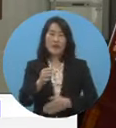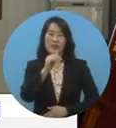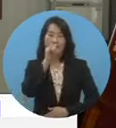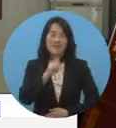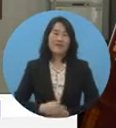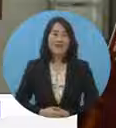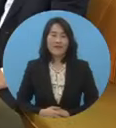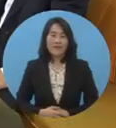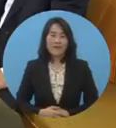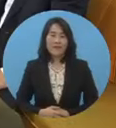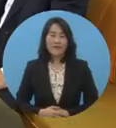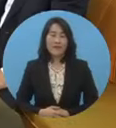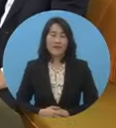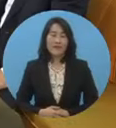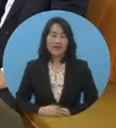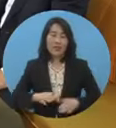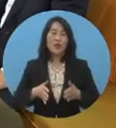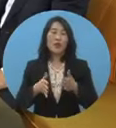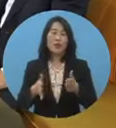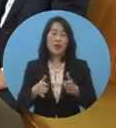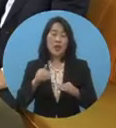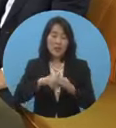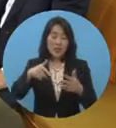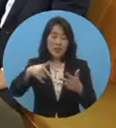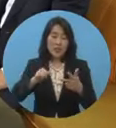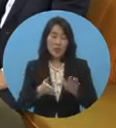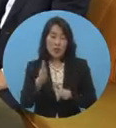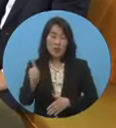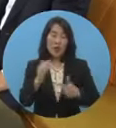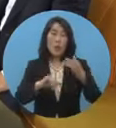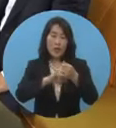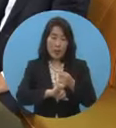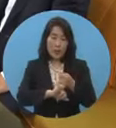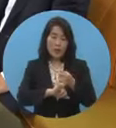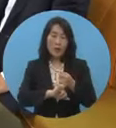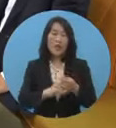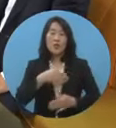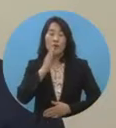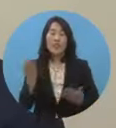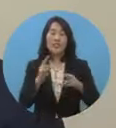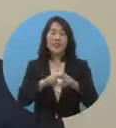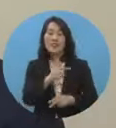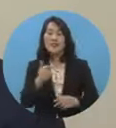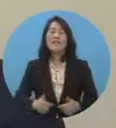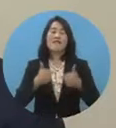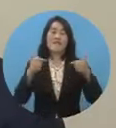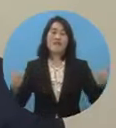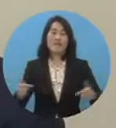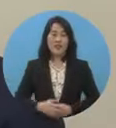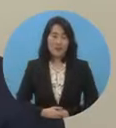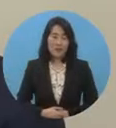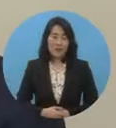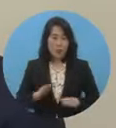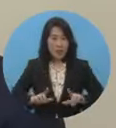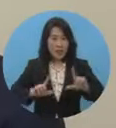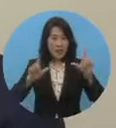일하고 있습니다 전라남도는 민 산 7기 도지사 공약 사항으로 어르신들의 일자리를 크게 늘렸습니다